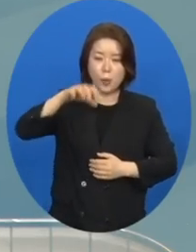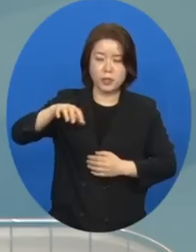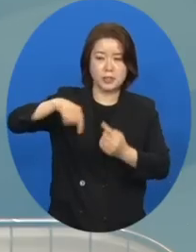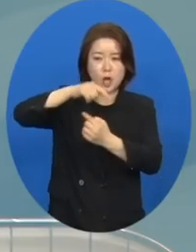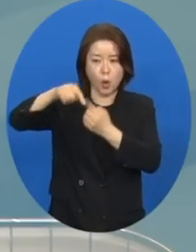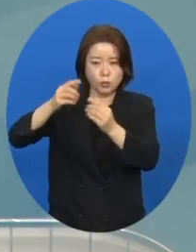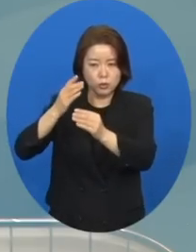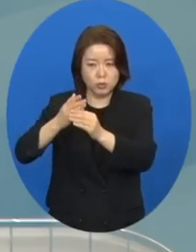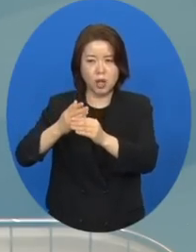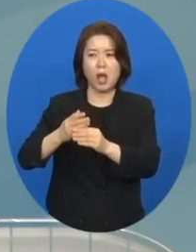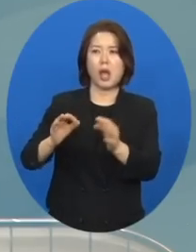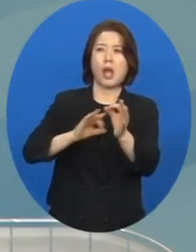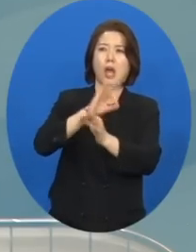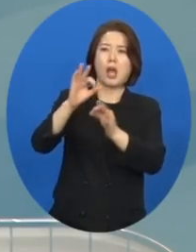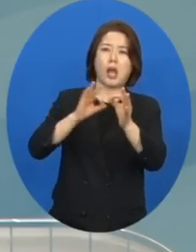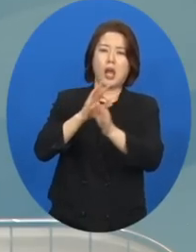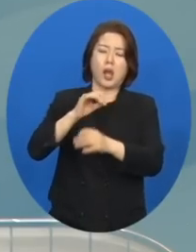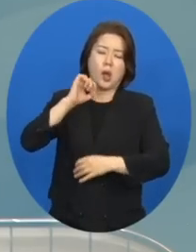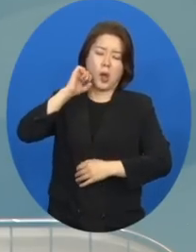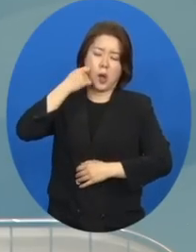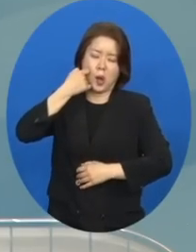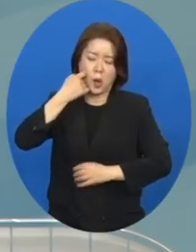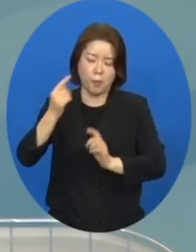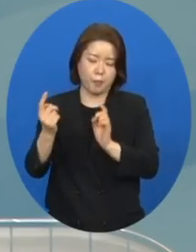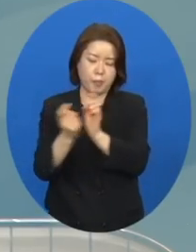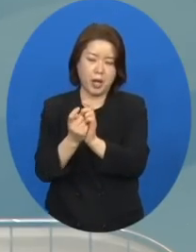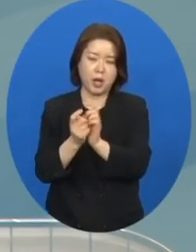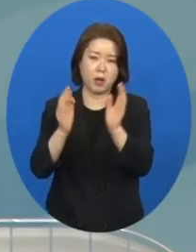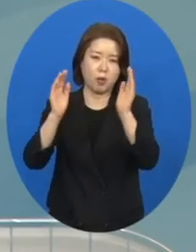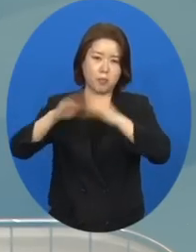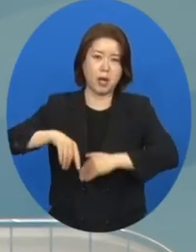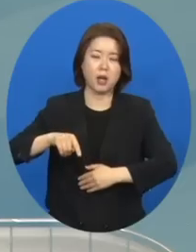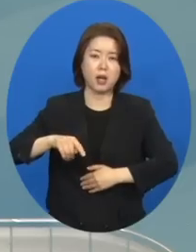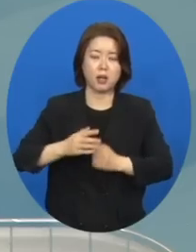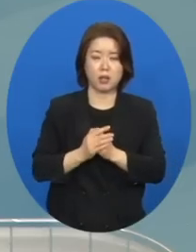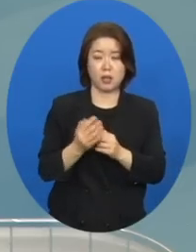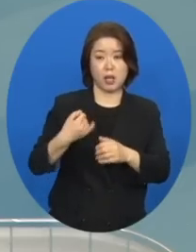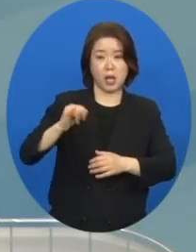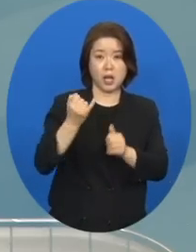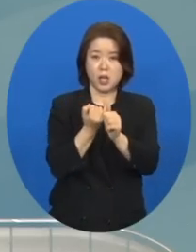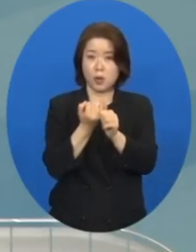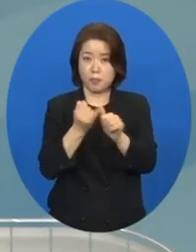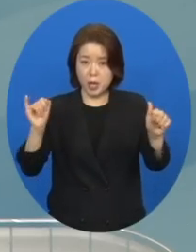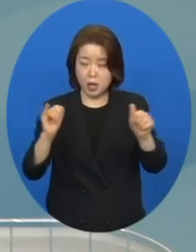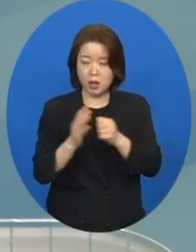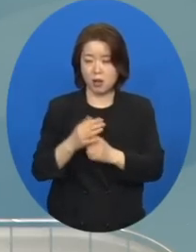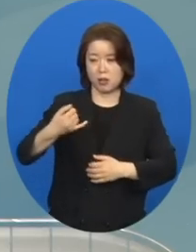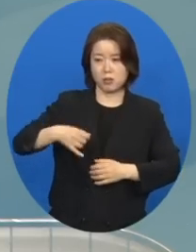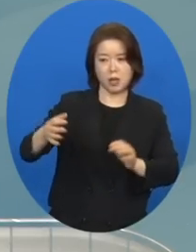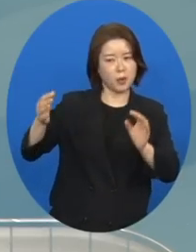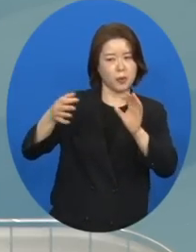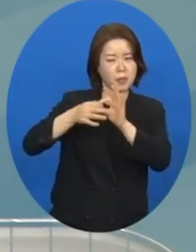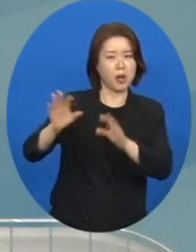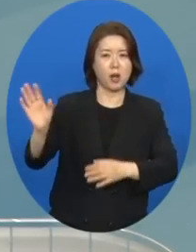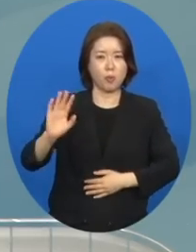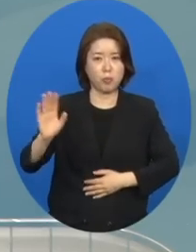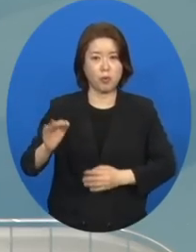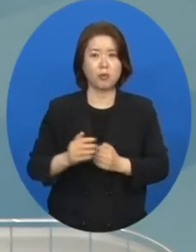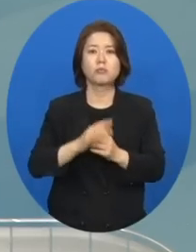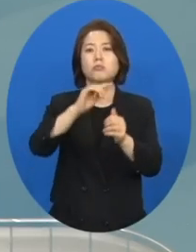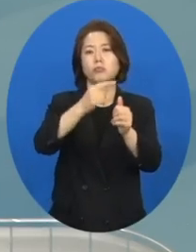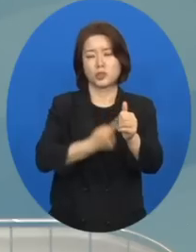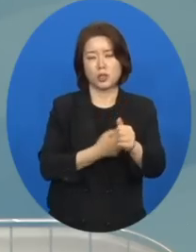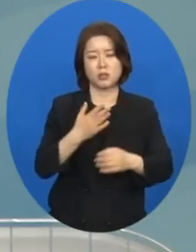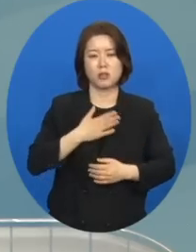어려움을 당해서 파산을 답니다 아내와 이혼을 했습니다 딸과 도의 연을 끊고 전했습니다 그러다 보니 자연스럽게